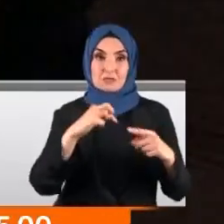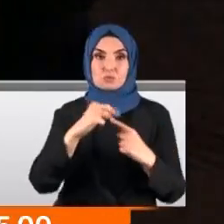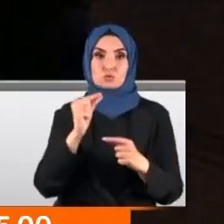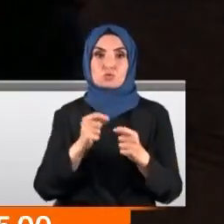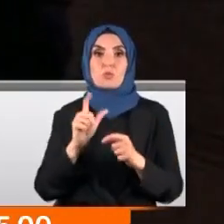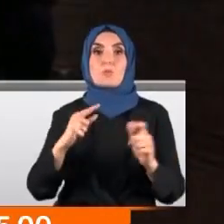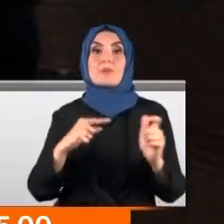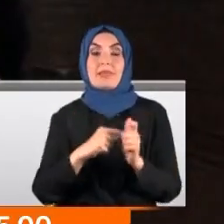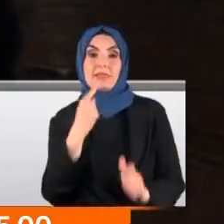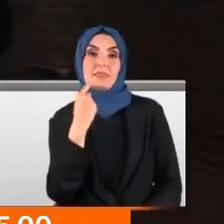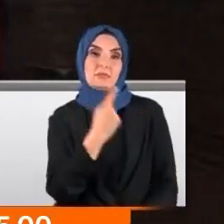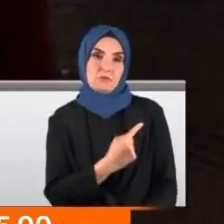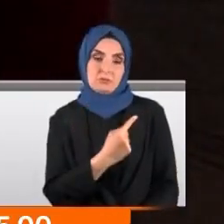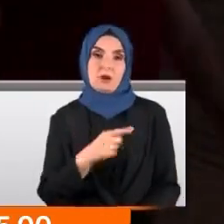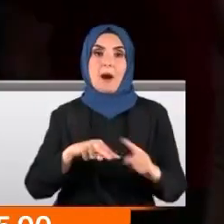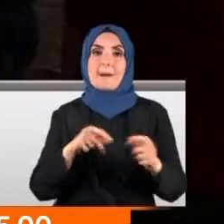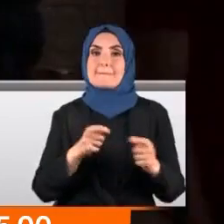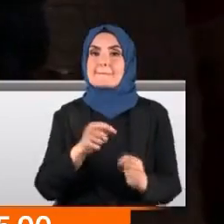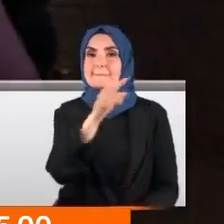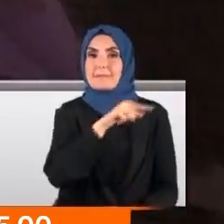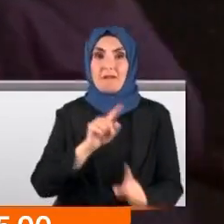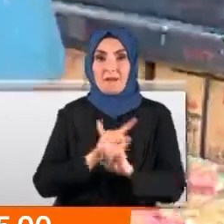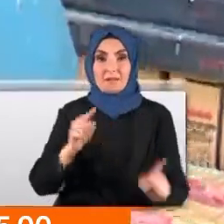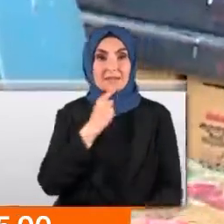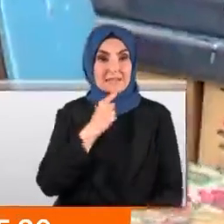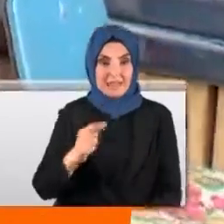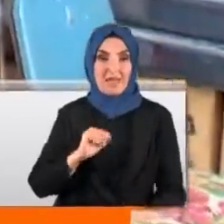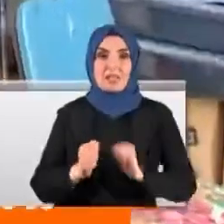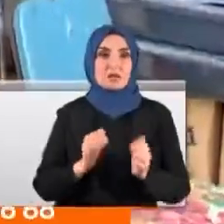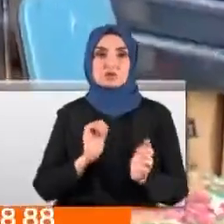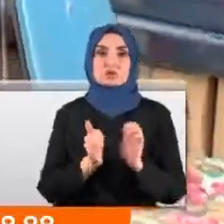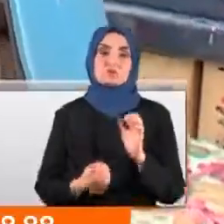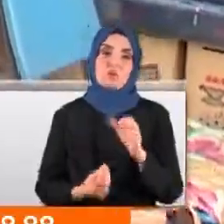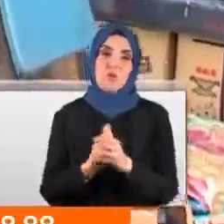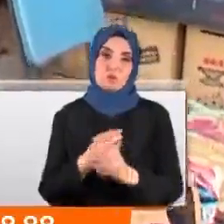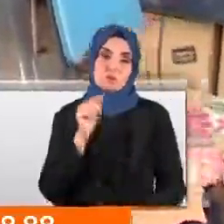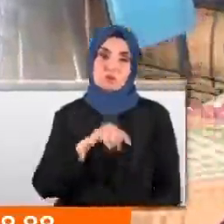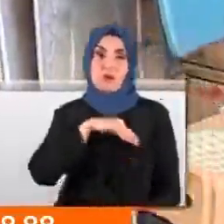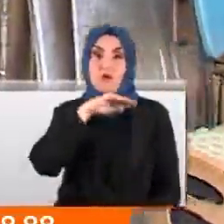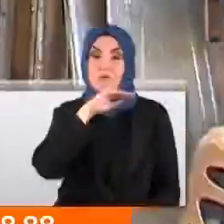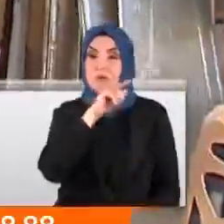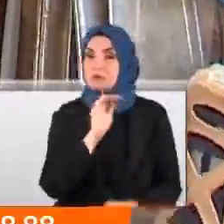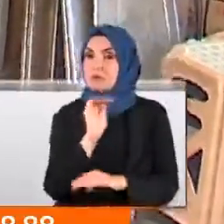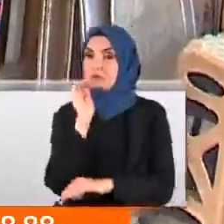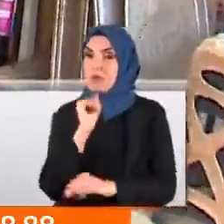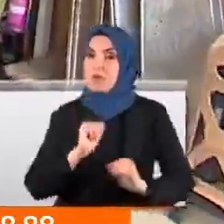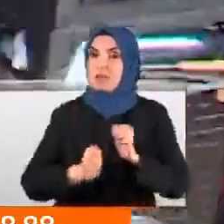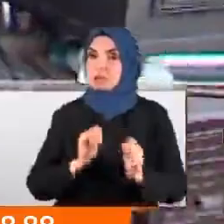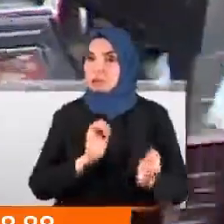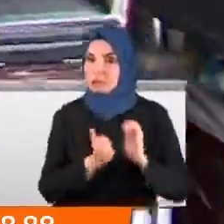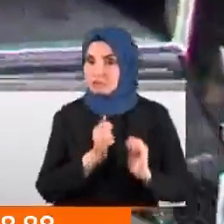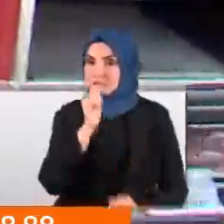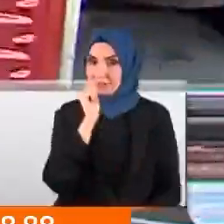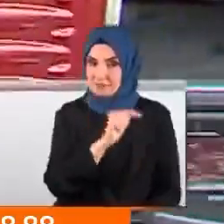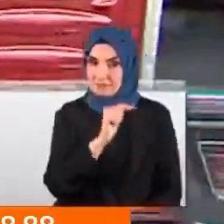Avrupa Birliği üyeleri bunu reddedince enerji krizi patlak verdi. Avrupa'da yaşanan enerji krizi ülkeleri alternatiflere yönlendirdi.